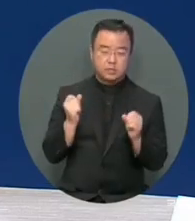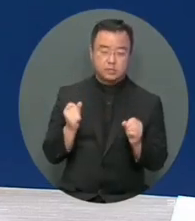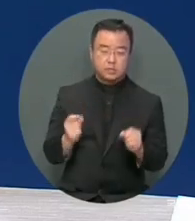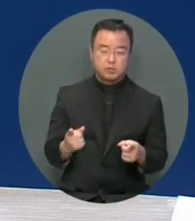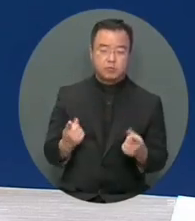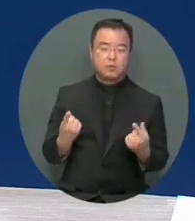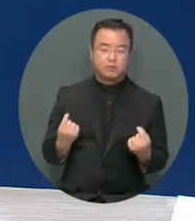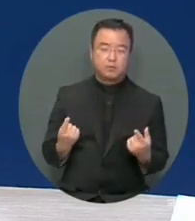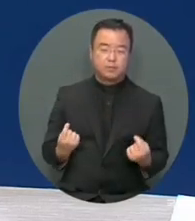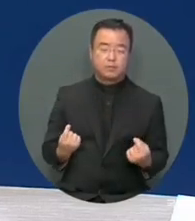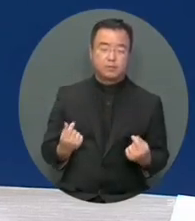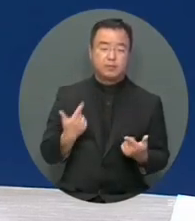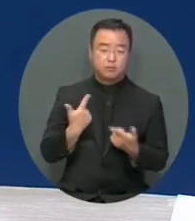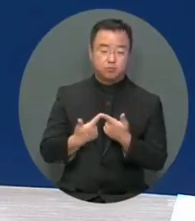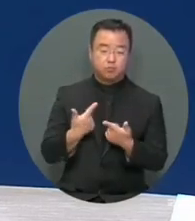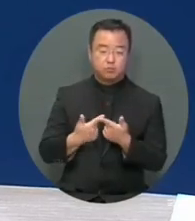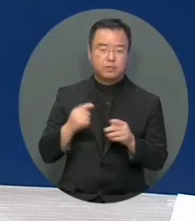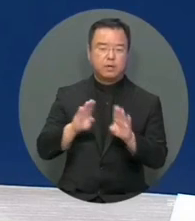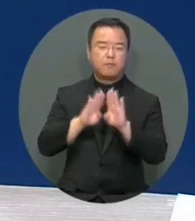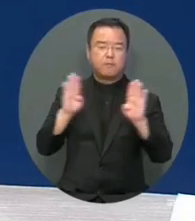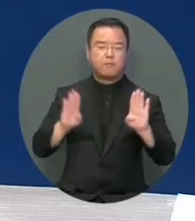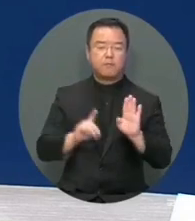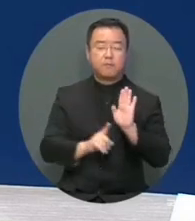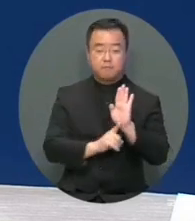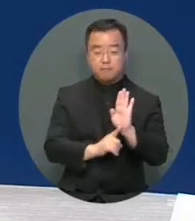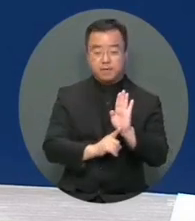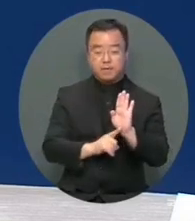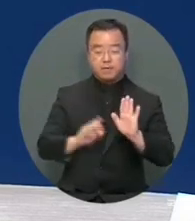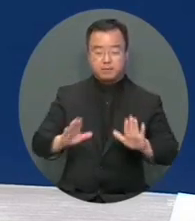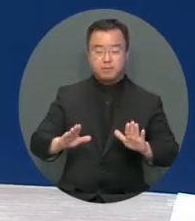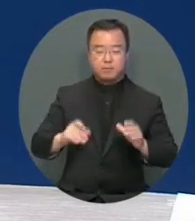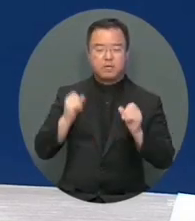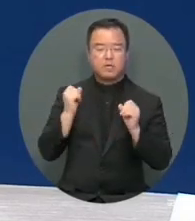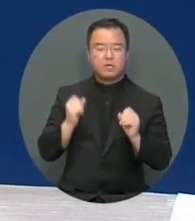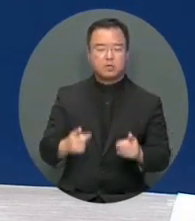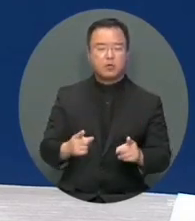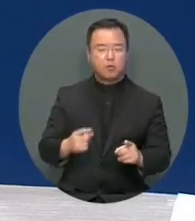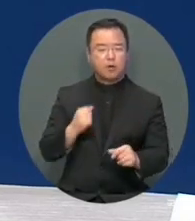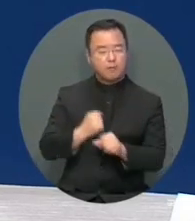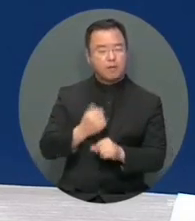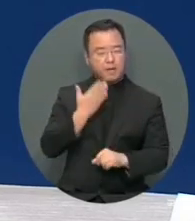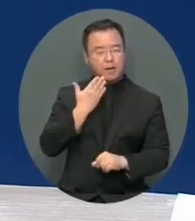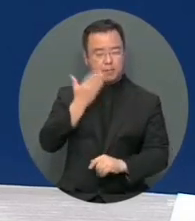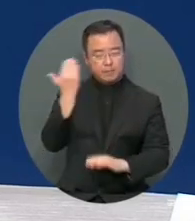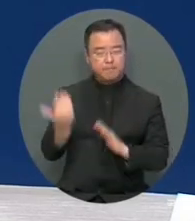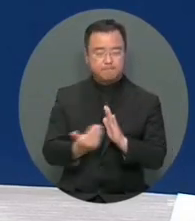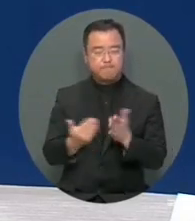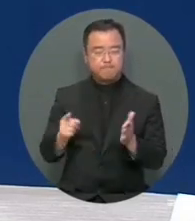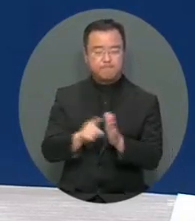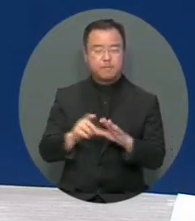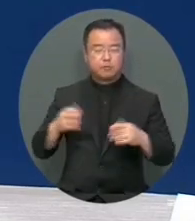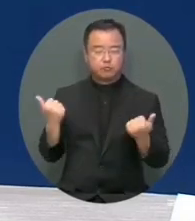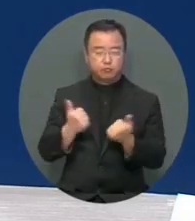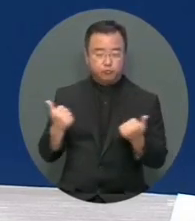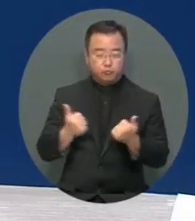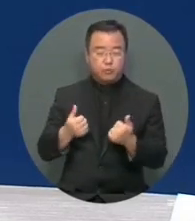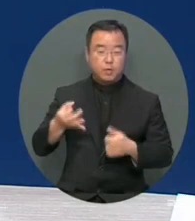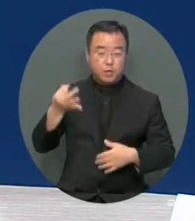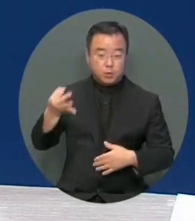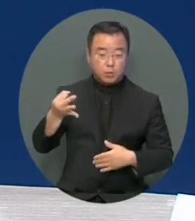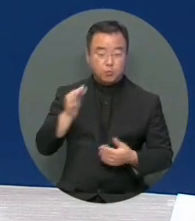것처럼 부산 엑스포도 그런 계기를 만드는 수 있도록 국회가